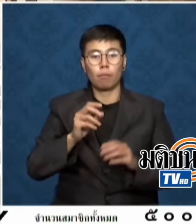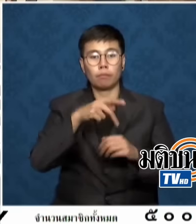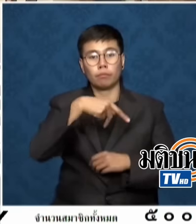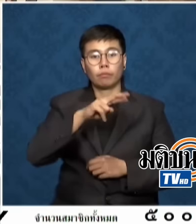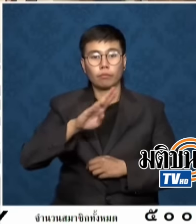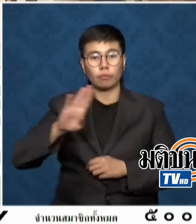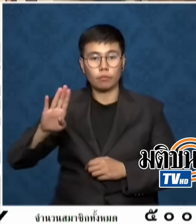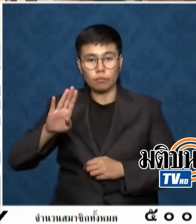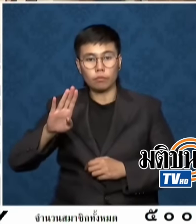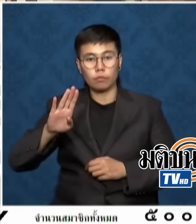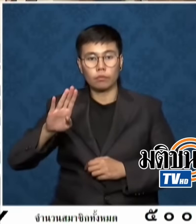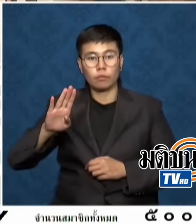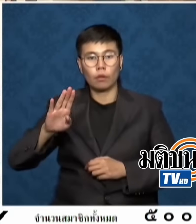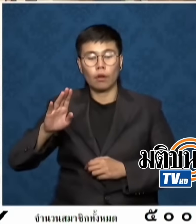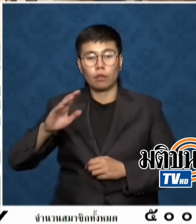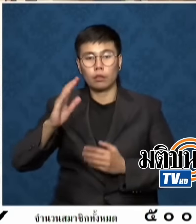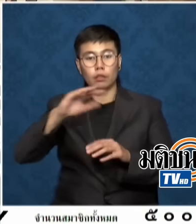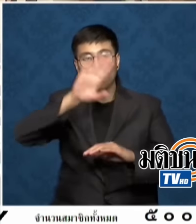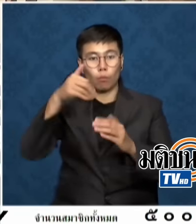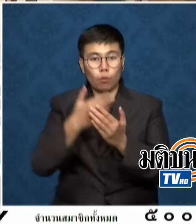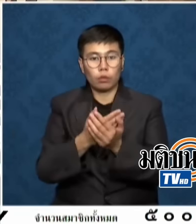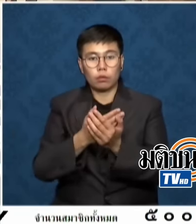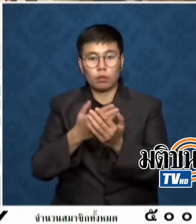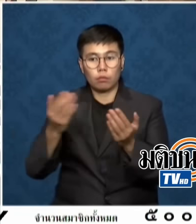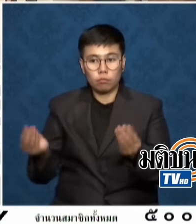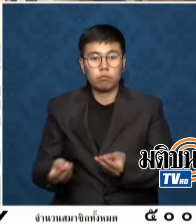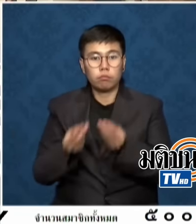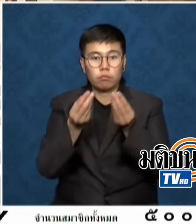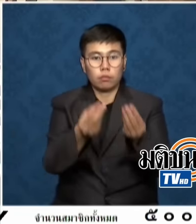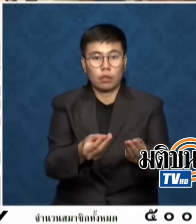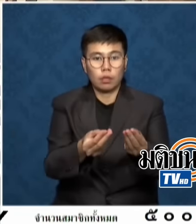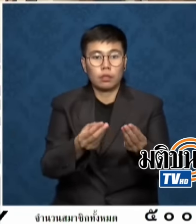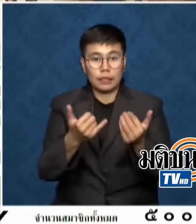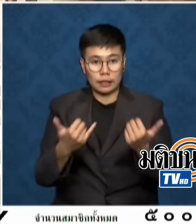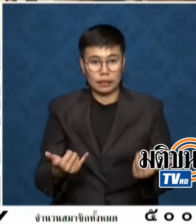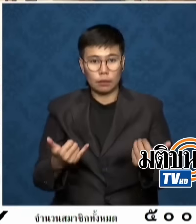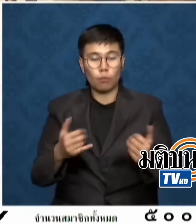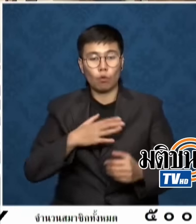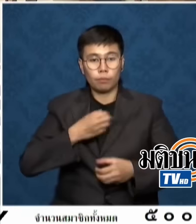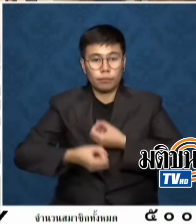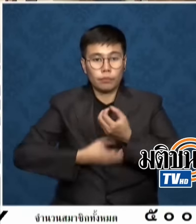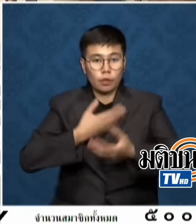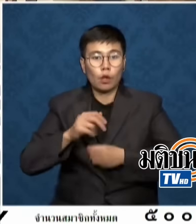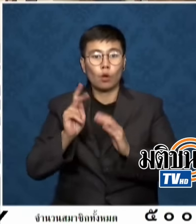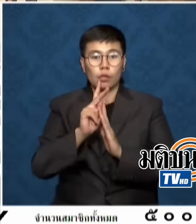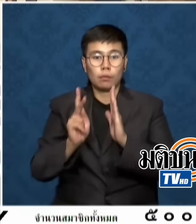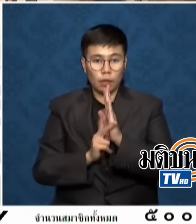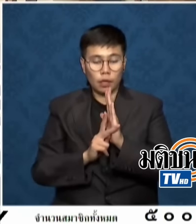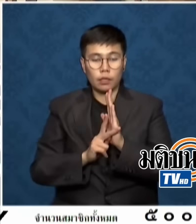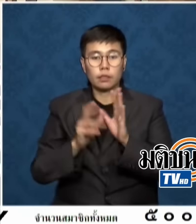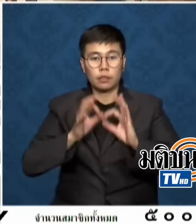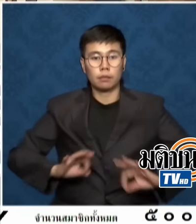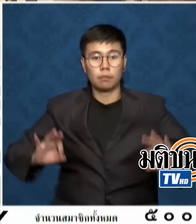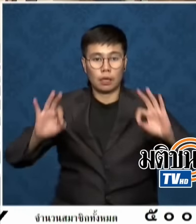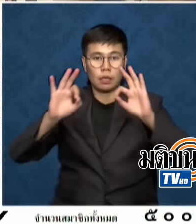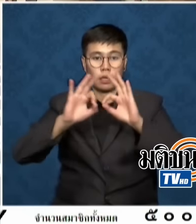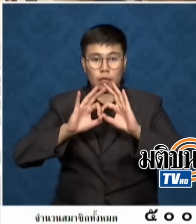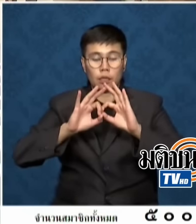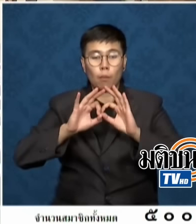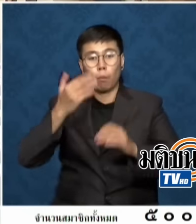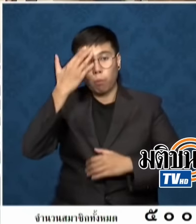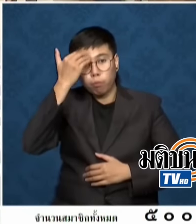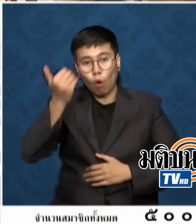กฉบับที่เข้าสภาแห่งนี้เนี่ยผมขอแสดงความคิดเห็นว่ามันเป็นกฎหมายที่สำคัญเพราะ